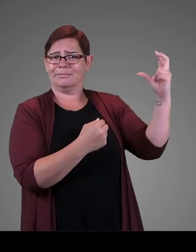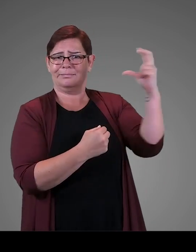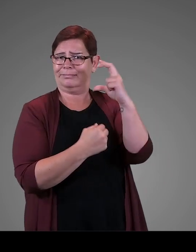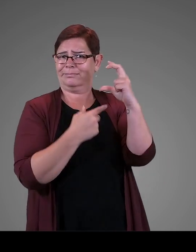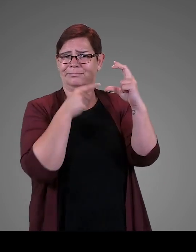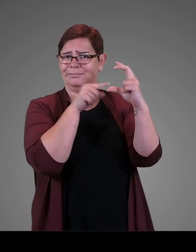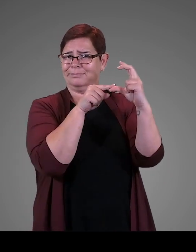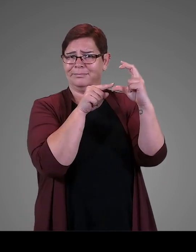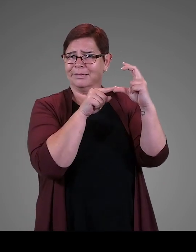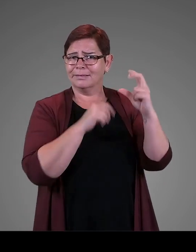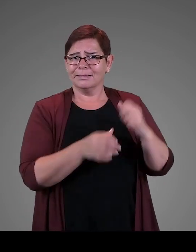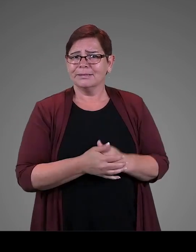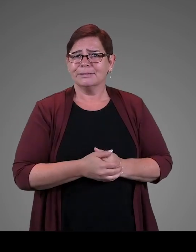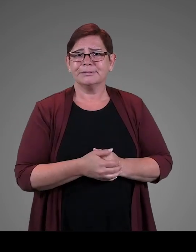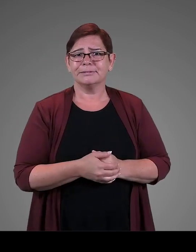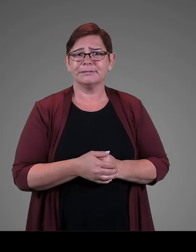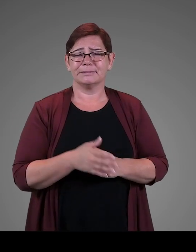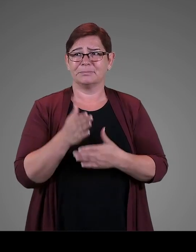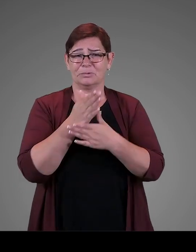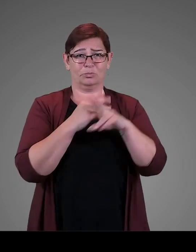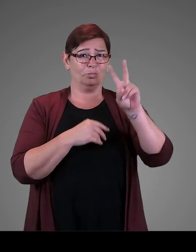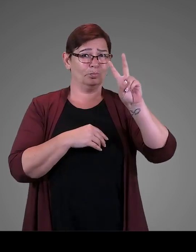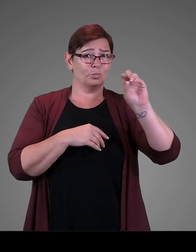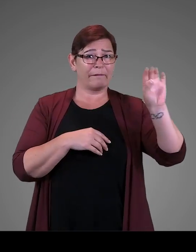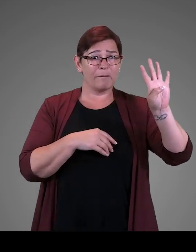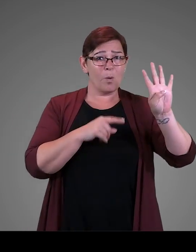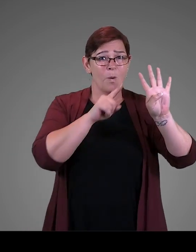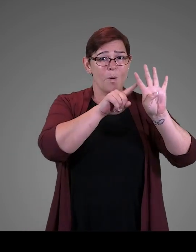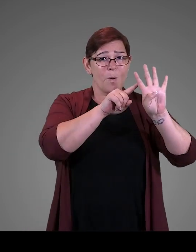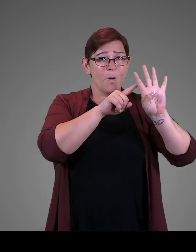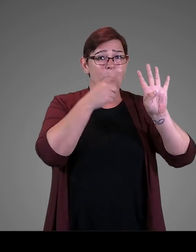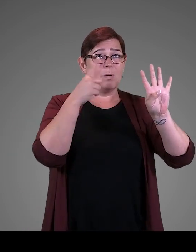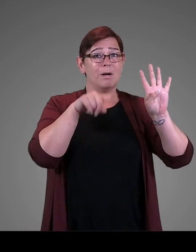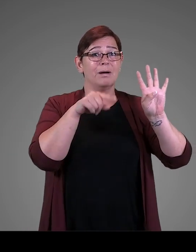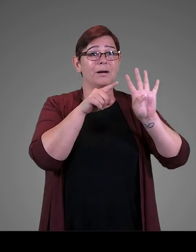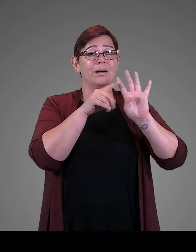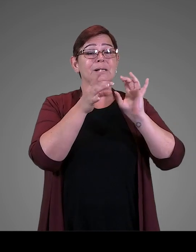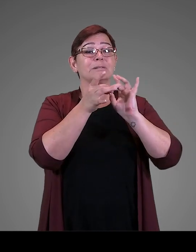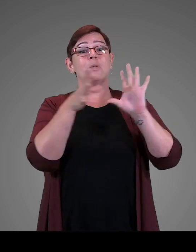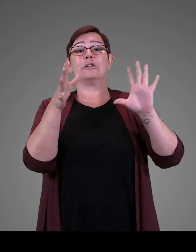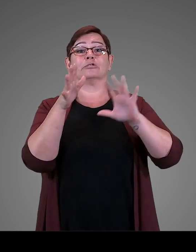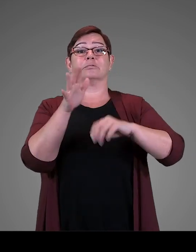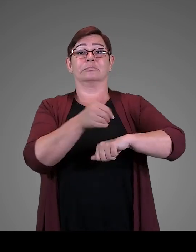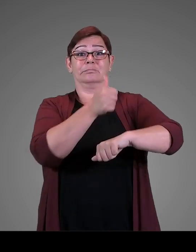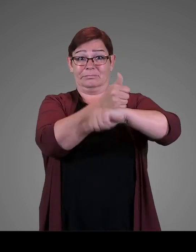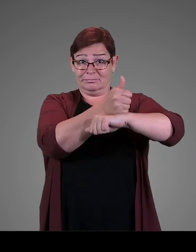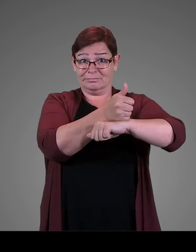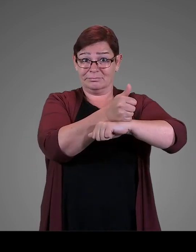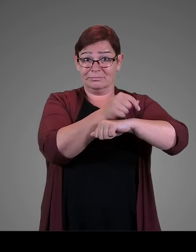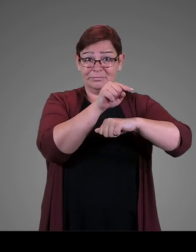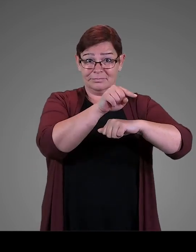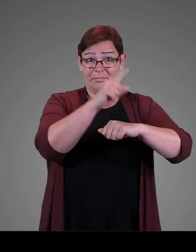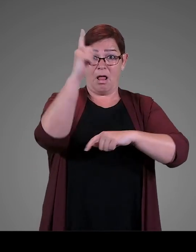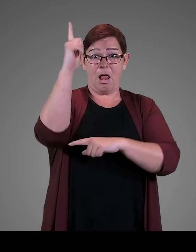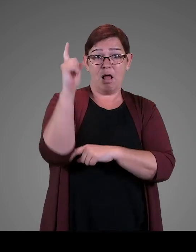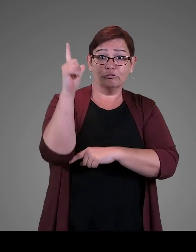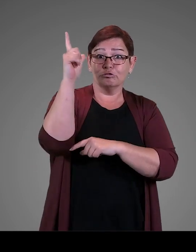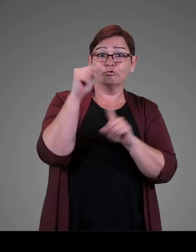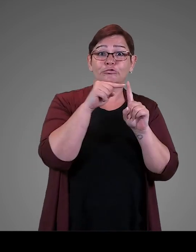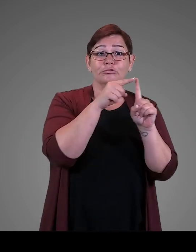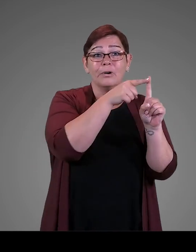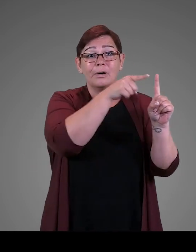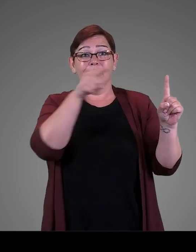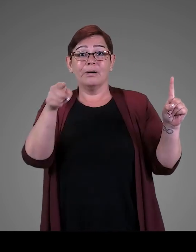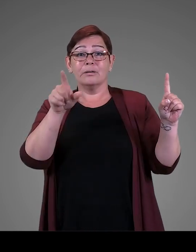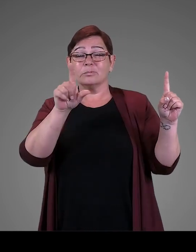les bailleurs de fonds. Donc, jusqu'entre 2004, qui a été le moment de l'initiative de la dislocation, jusqu'à